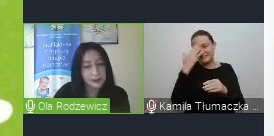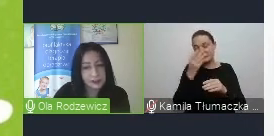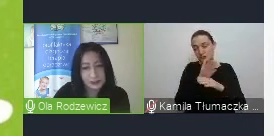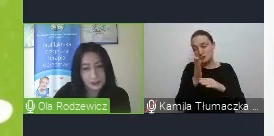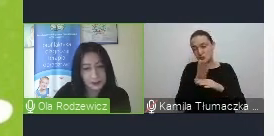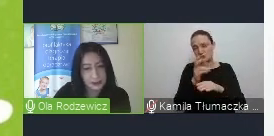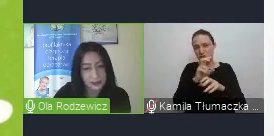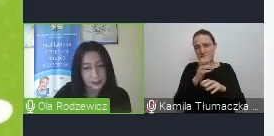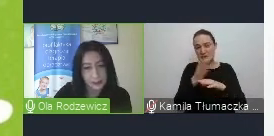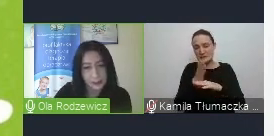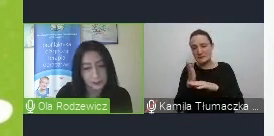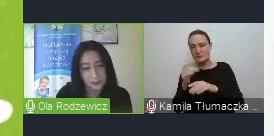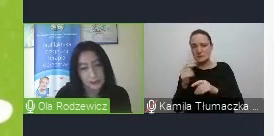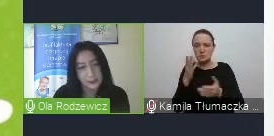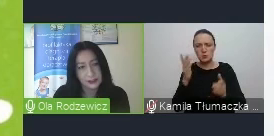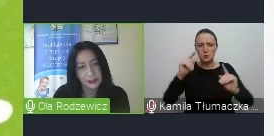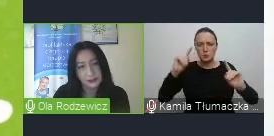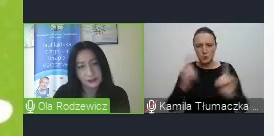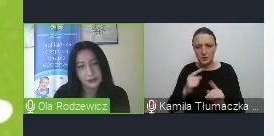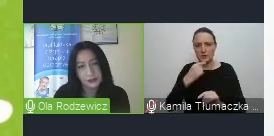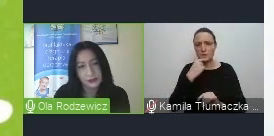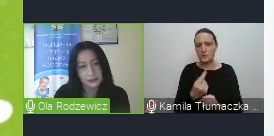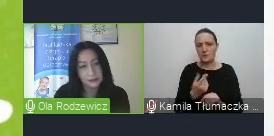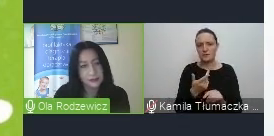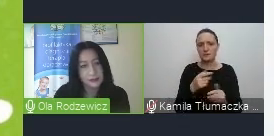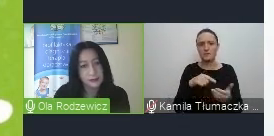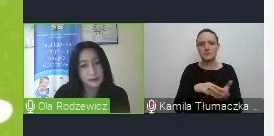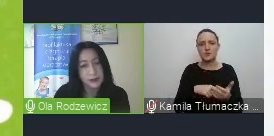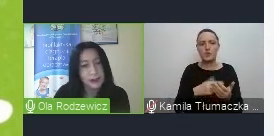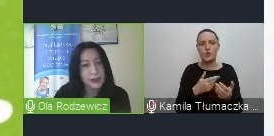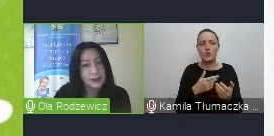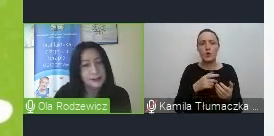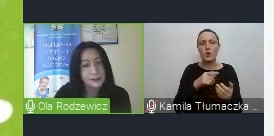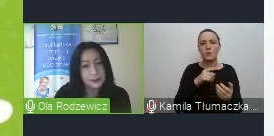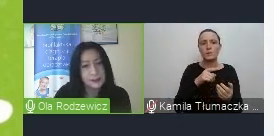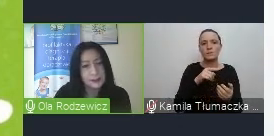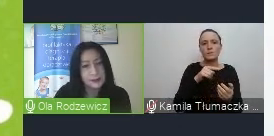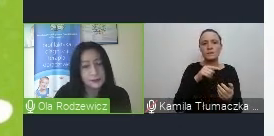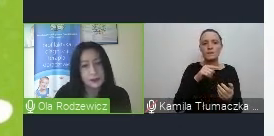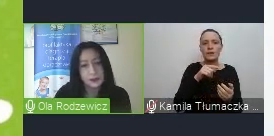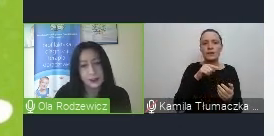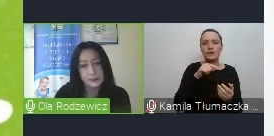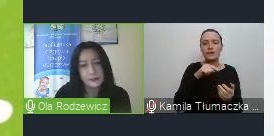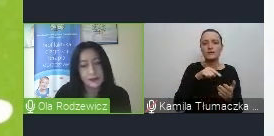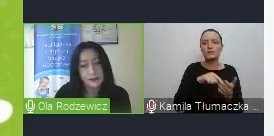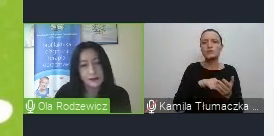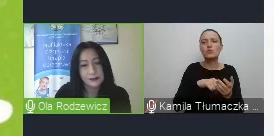przypadku wszystkich dzieci o specjalnych potrzebach edukacyjnych, a dzieci z autyzmem szczególnie, chcę powiedzieć,